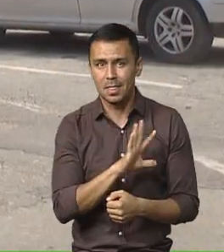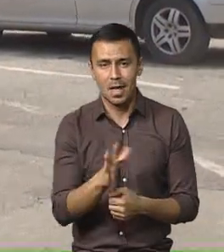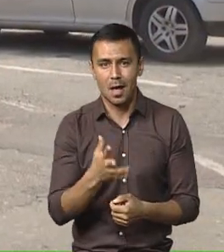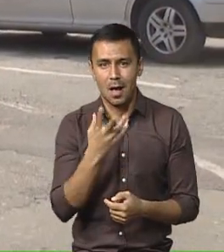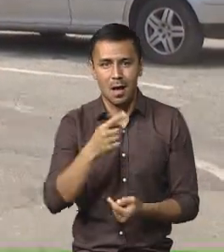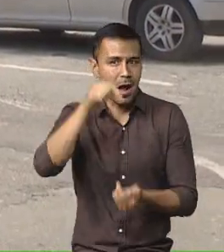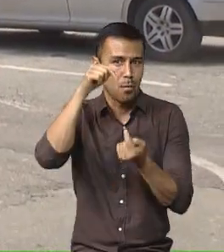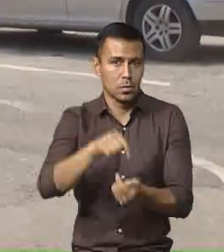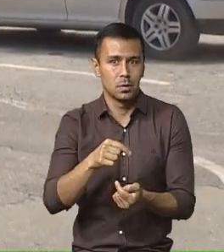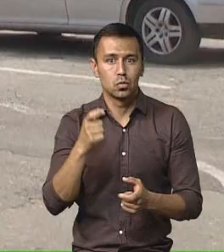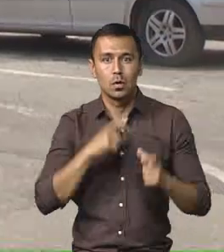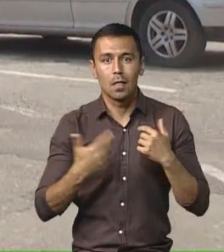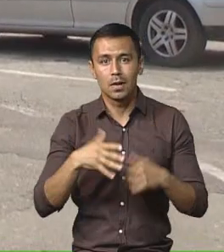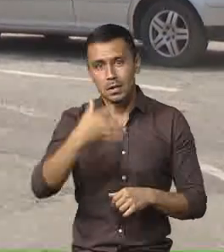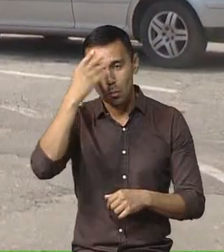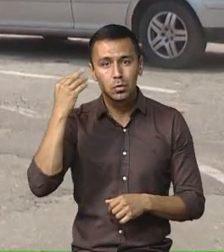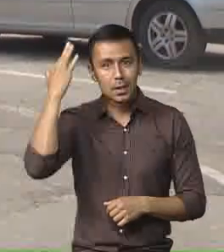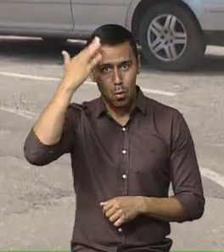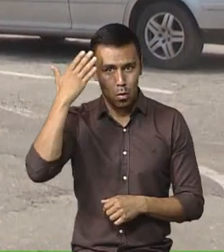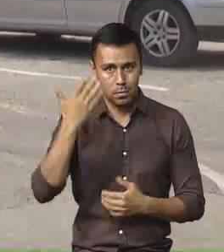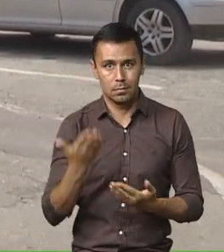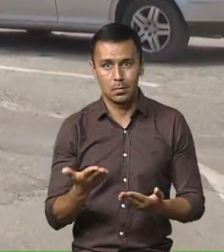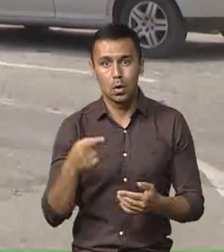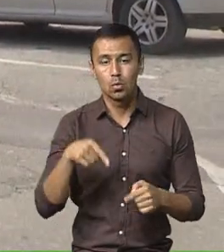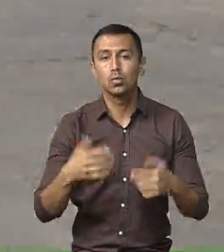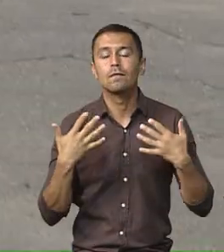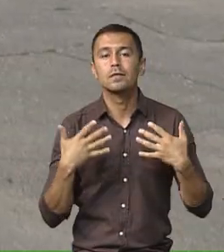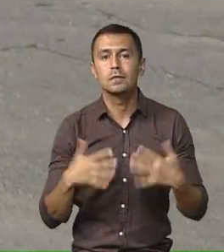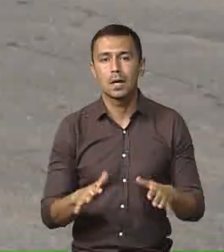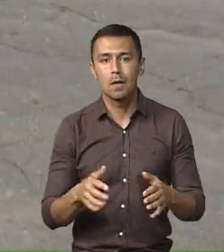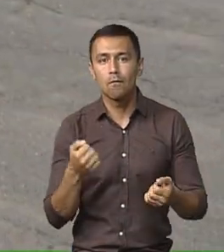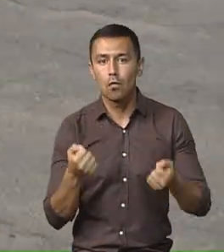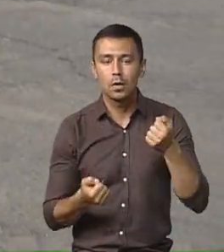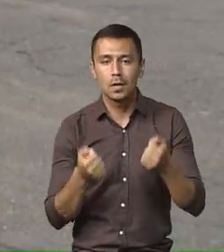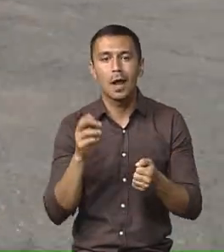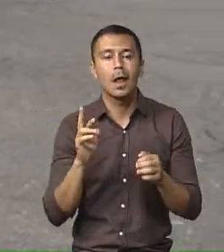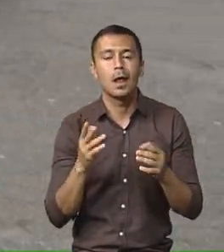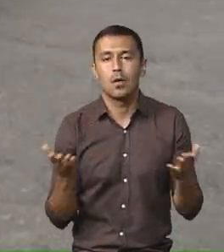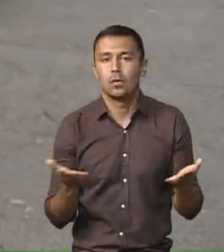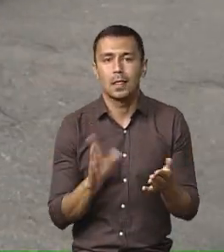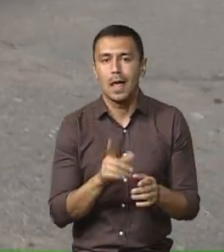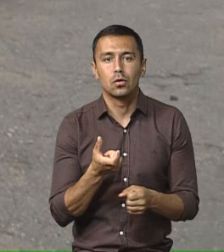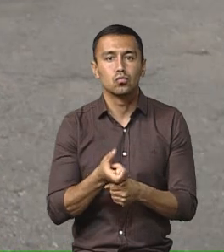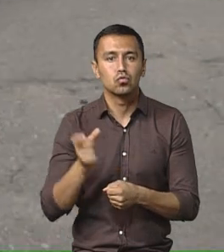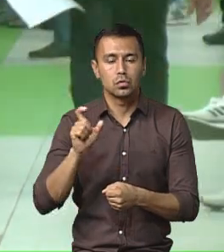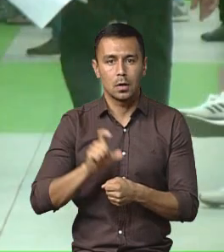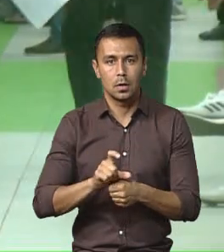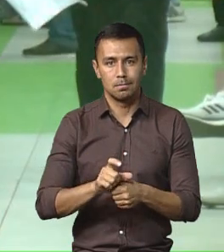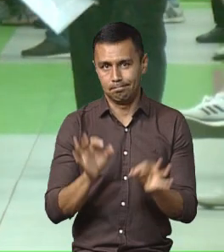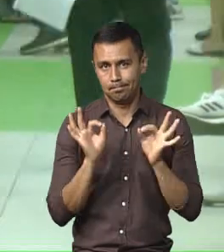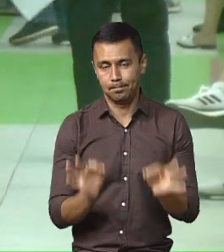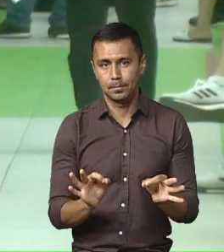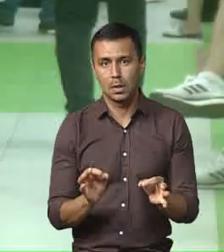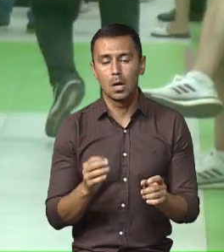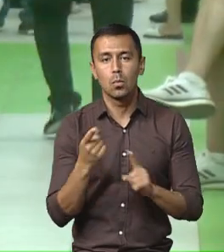бо студенти вже забудуть теорію, і тут вже водіння якось не дуже логічно. До